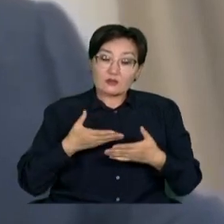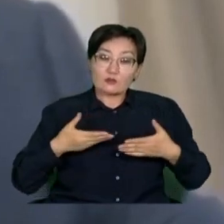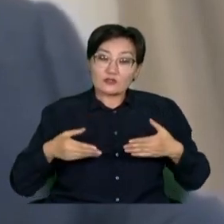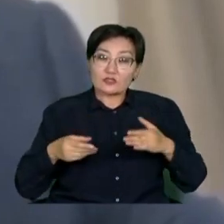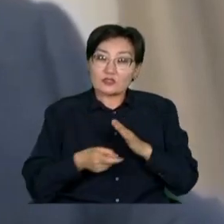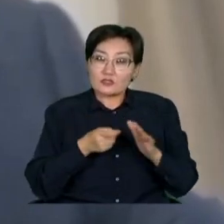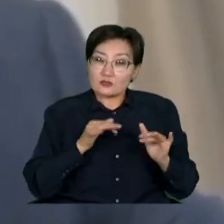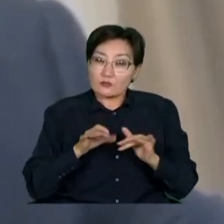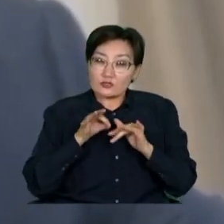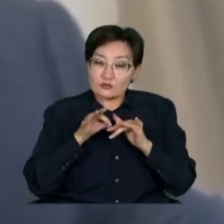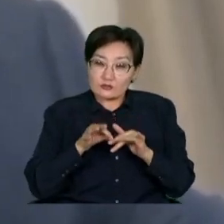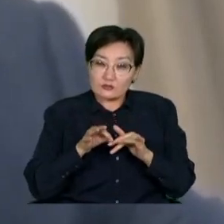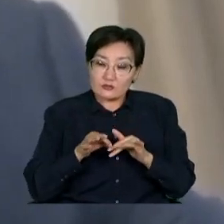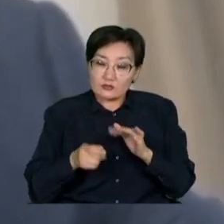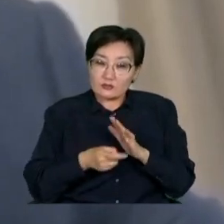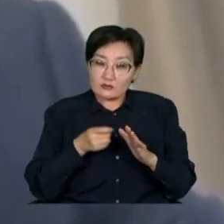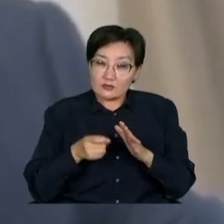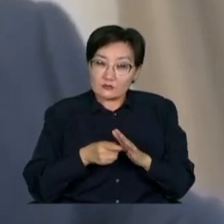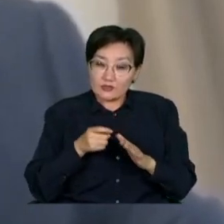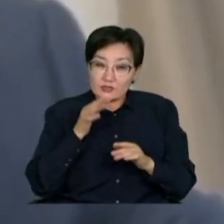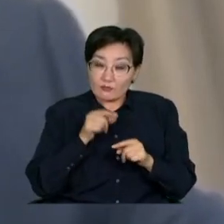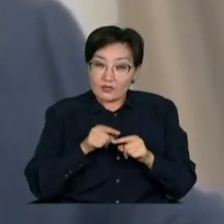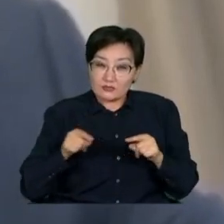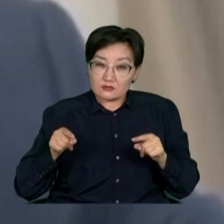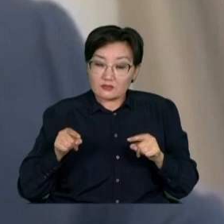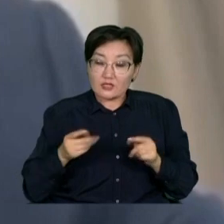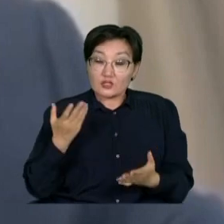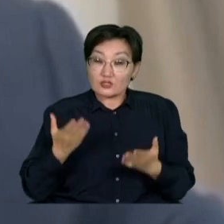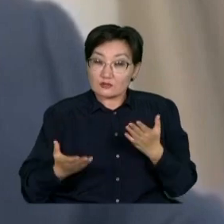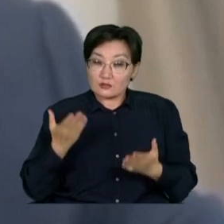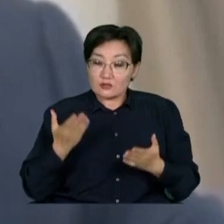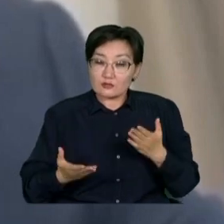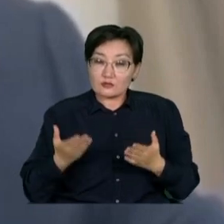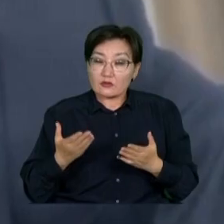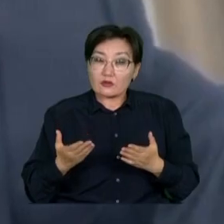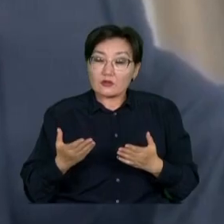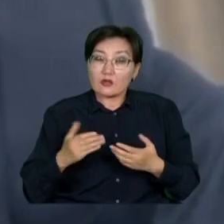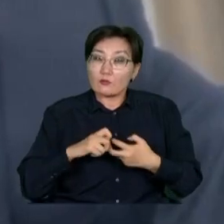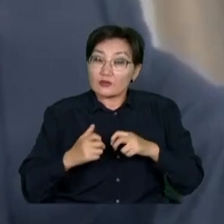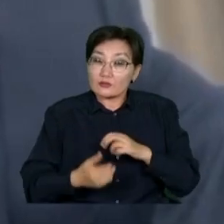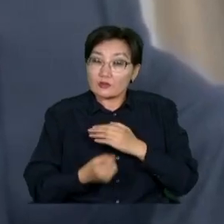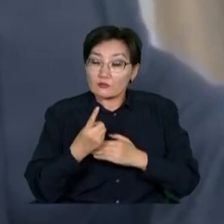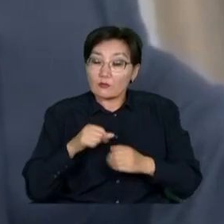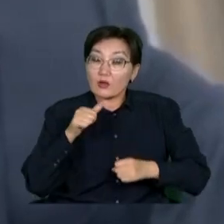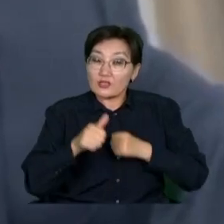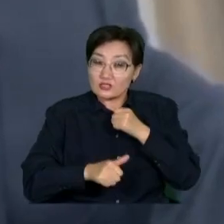тексеріс жүргіземіз. Тексеріс барысында егер де ауытқулар болса және де